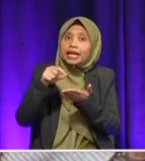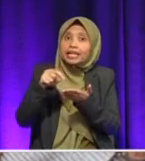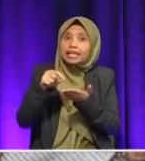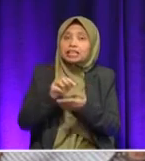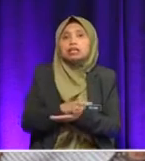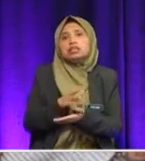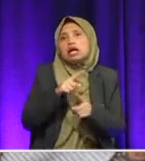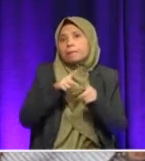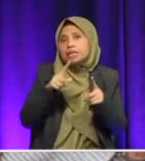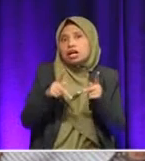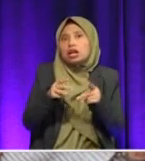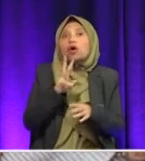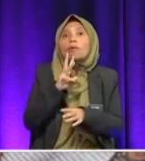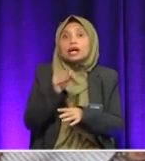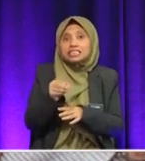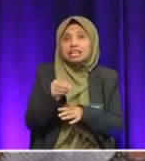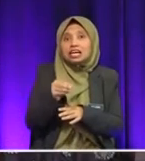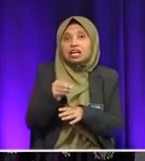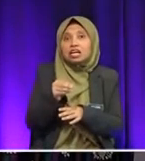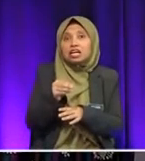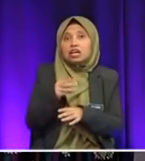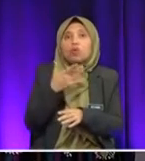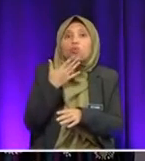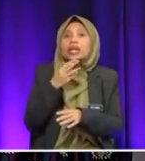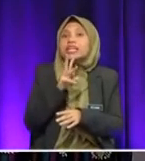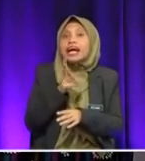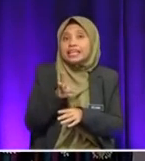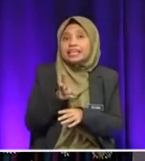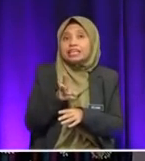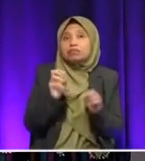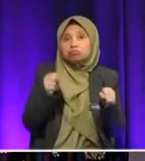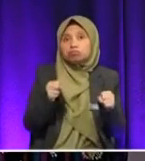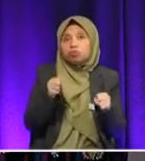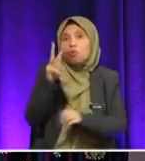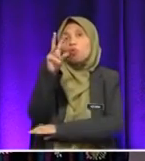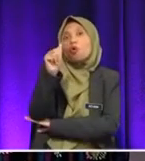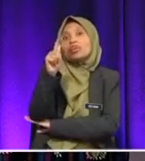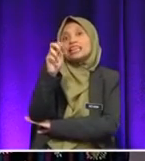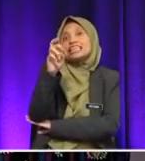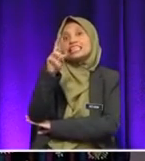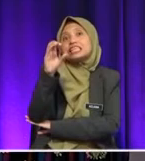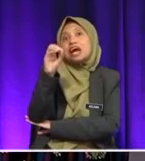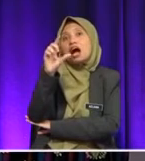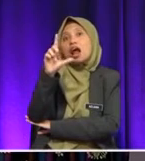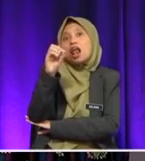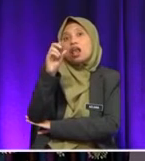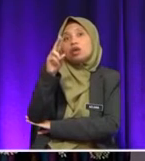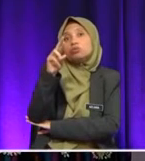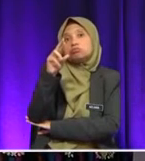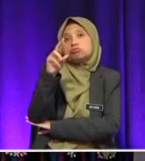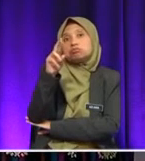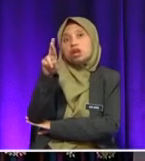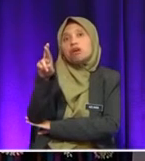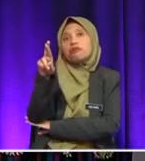tapi kalau meja pasta seperti on the eye tipe-x ini aja gampang one eight situ